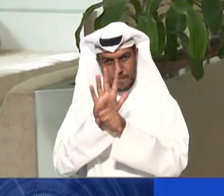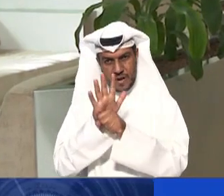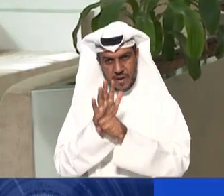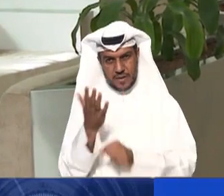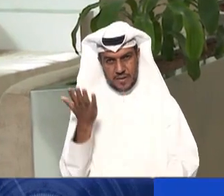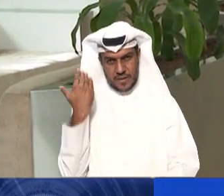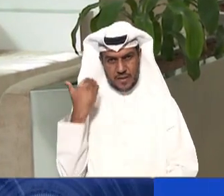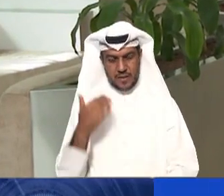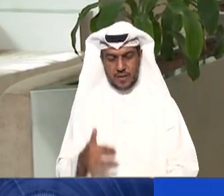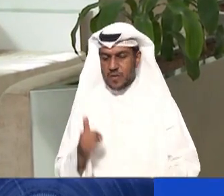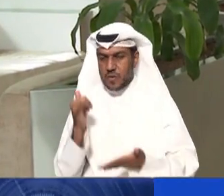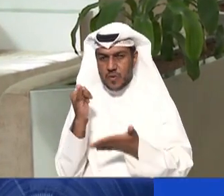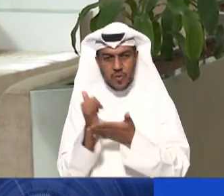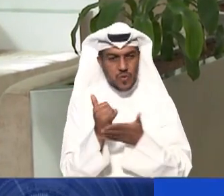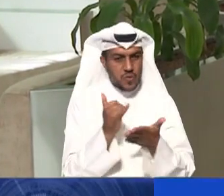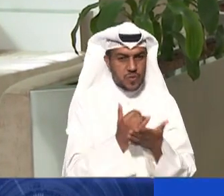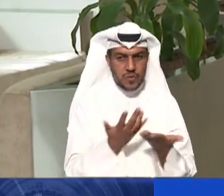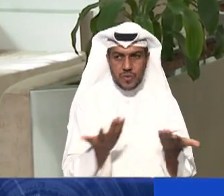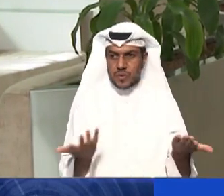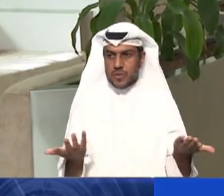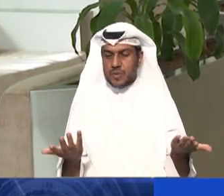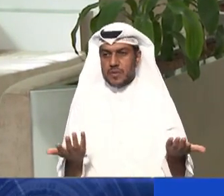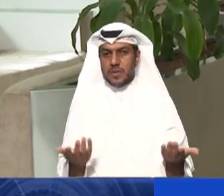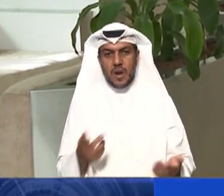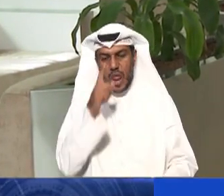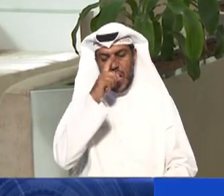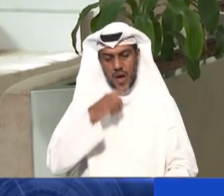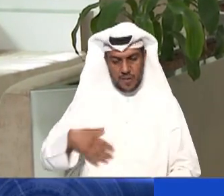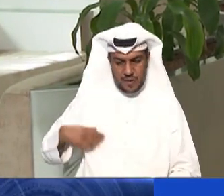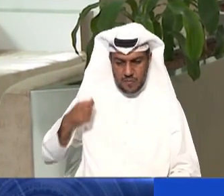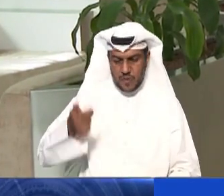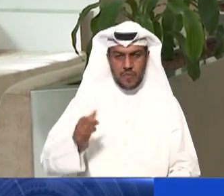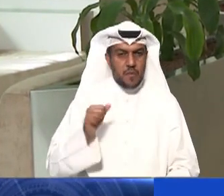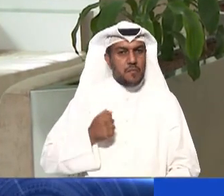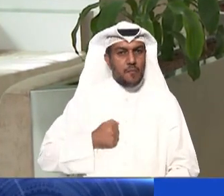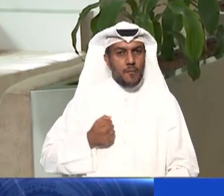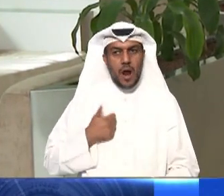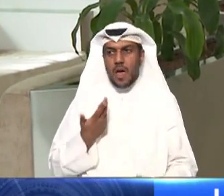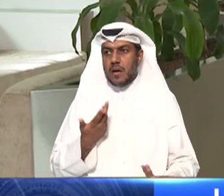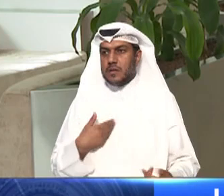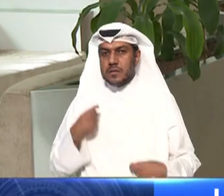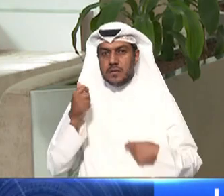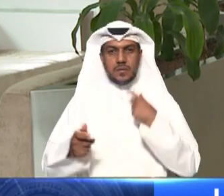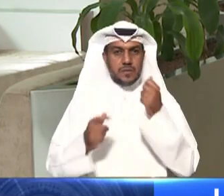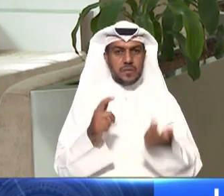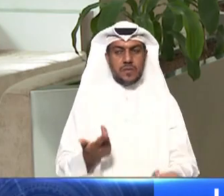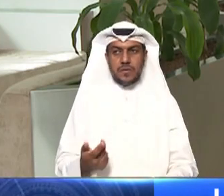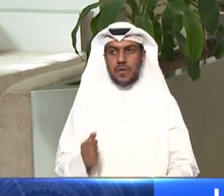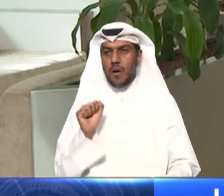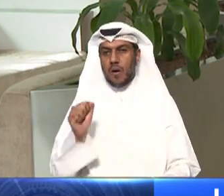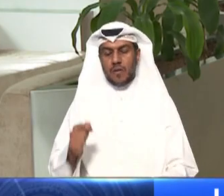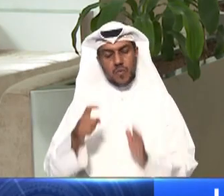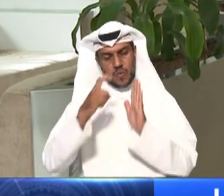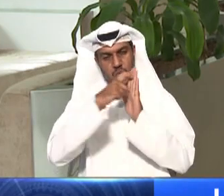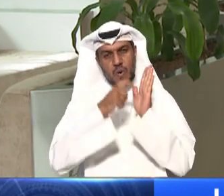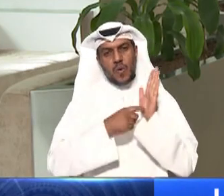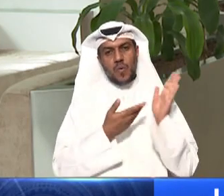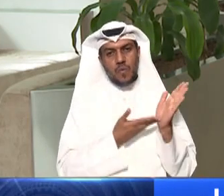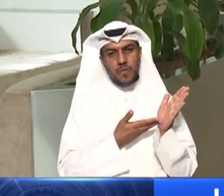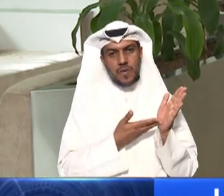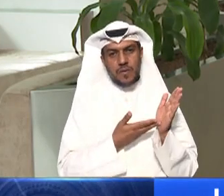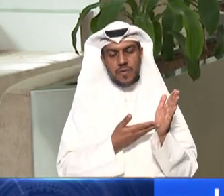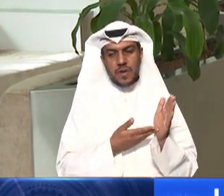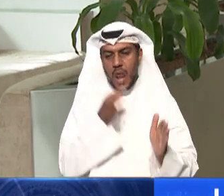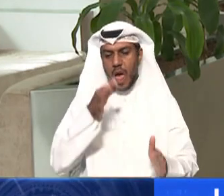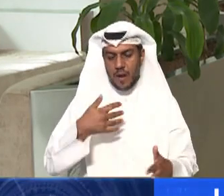أرباب الأعمال على القيام بسداد التكاليف الثابتة والمتمثلة بالأجور التي نص قانون العمل على وجوب